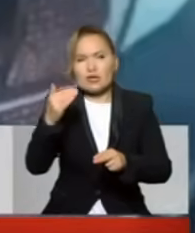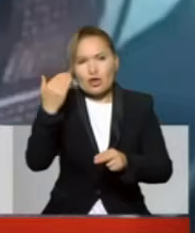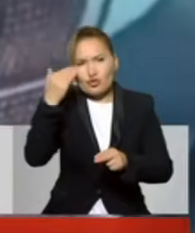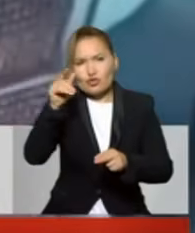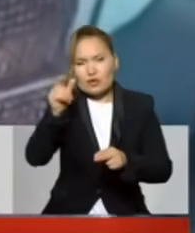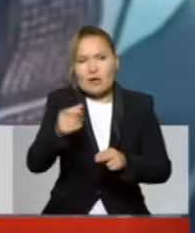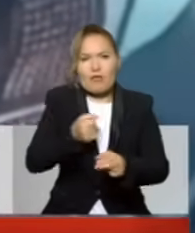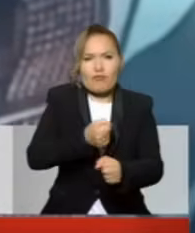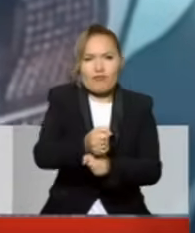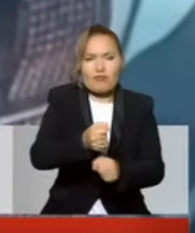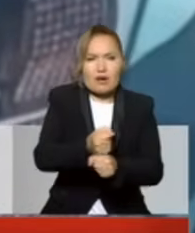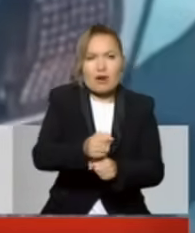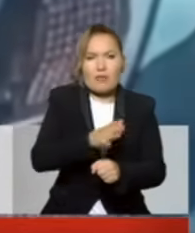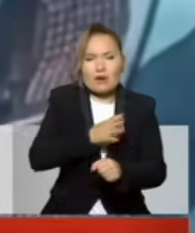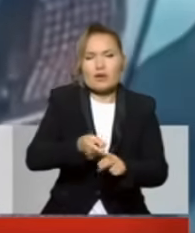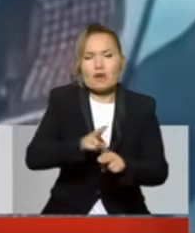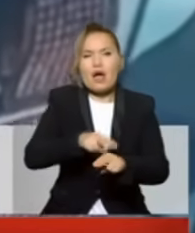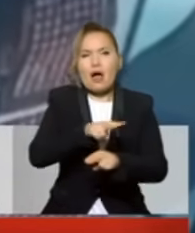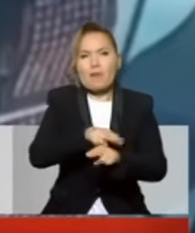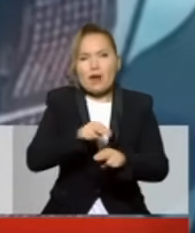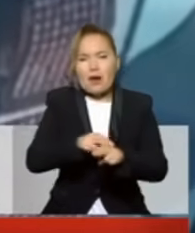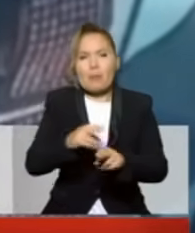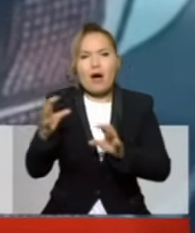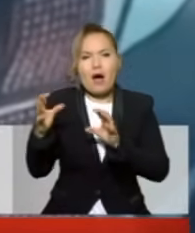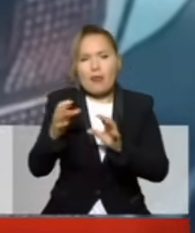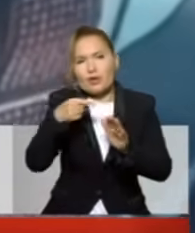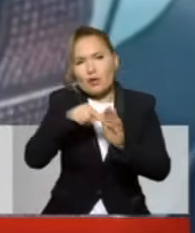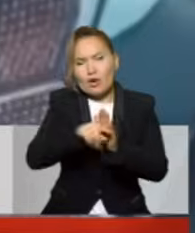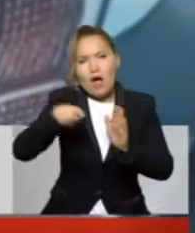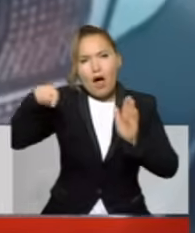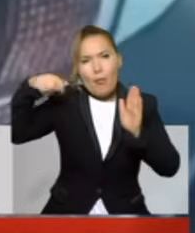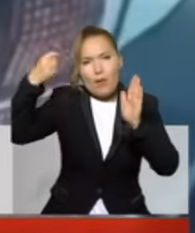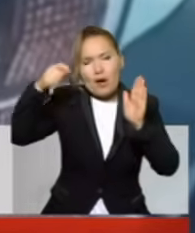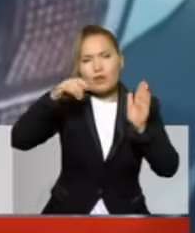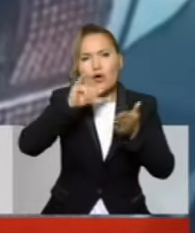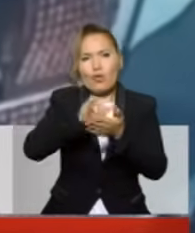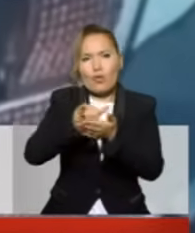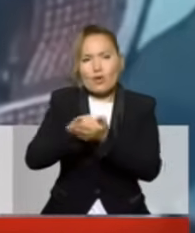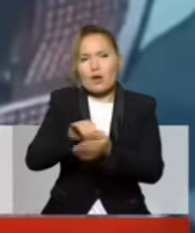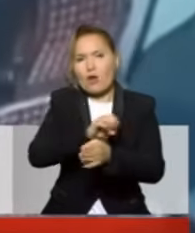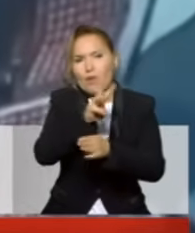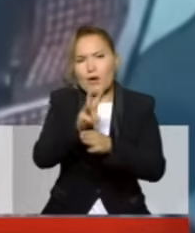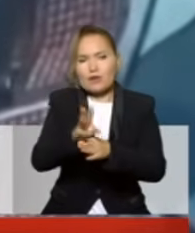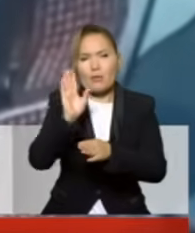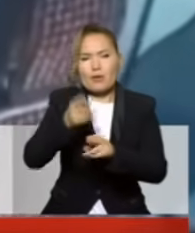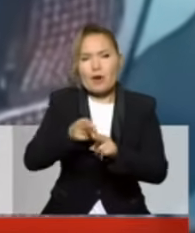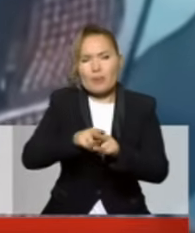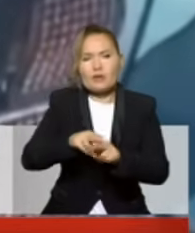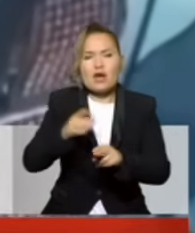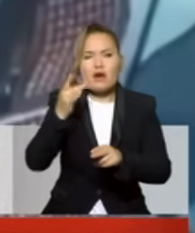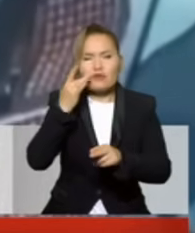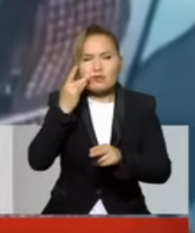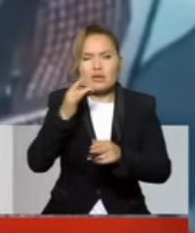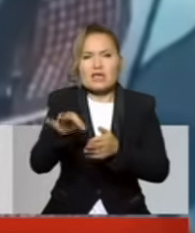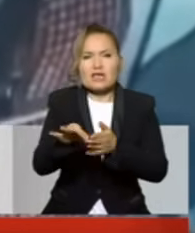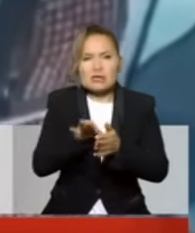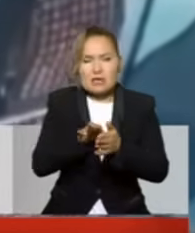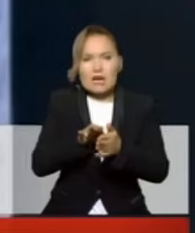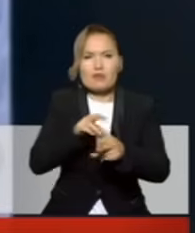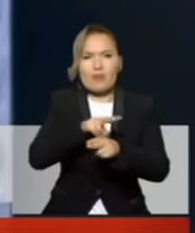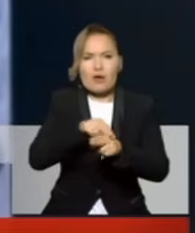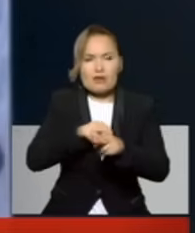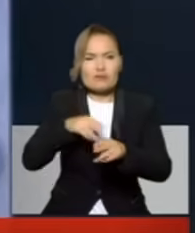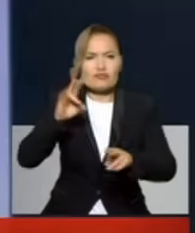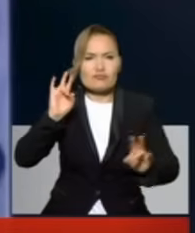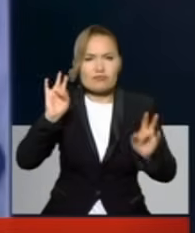жағдайлар қайталанбас үшін полицейлер қоғамдық көліктерді толықтай бейне бақылау камераларымен жабдықтап, дабыл түймесін орнатуды ұсынып